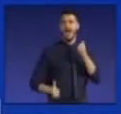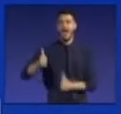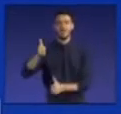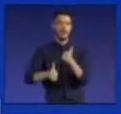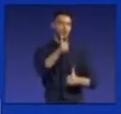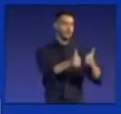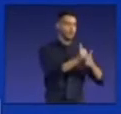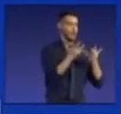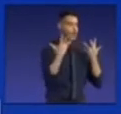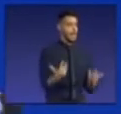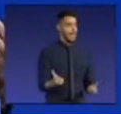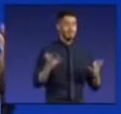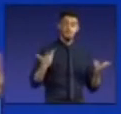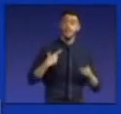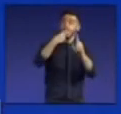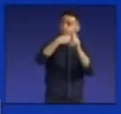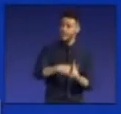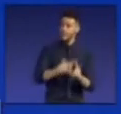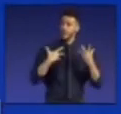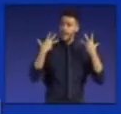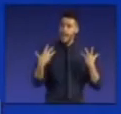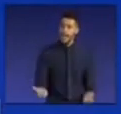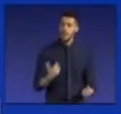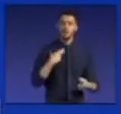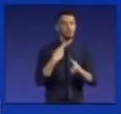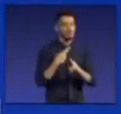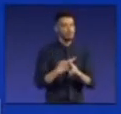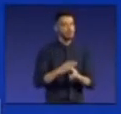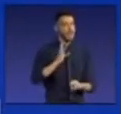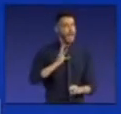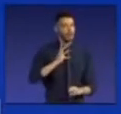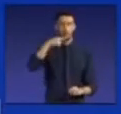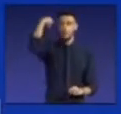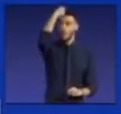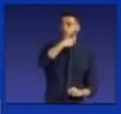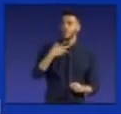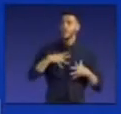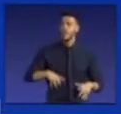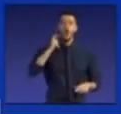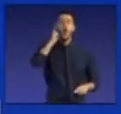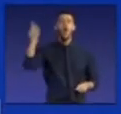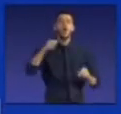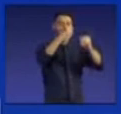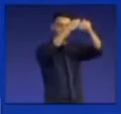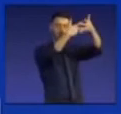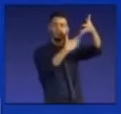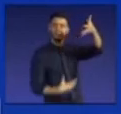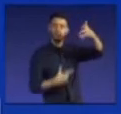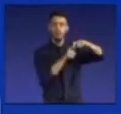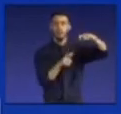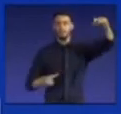65-70% των Ελλήνων να λένε όχι σε μια συμφωνία που δεν οδηγεί πουθενά, θα θέλαμε να πάει στην κρίση του ελληνικού